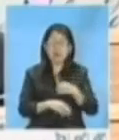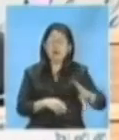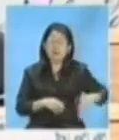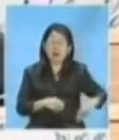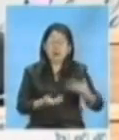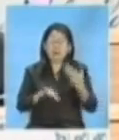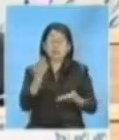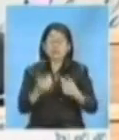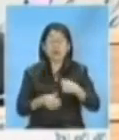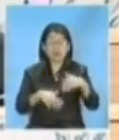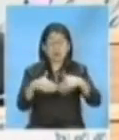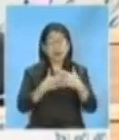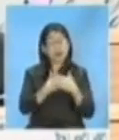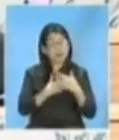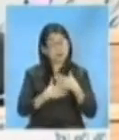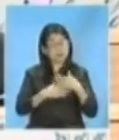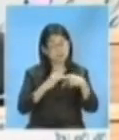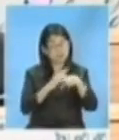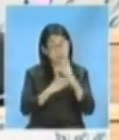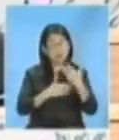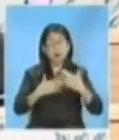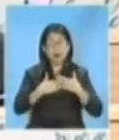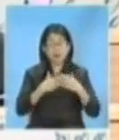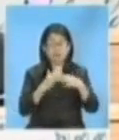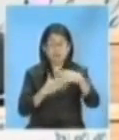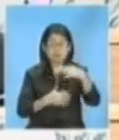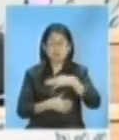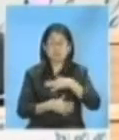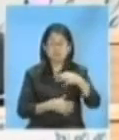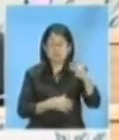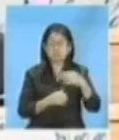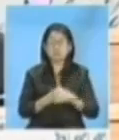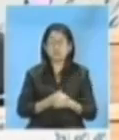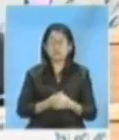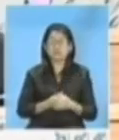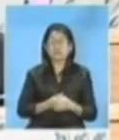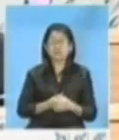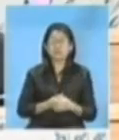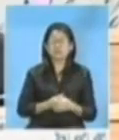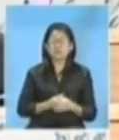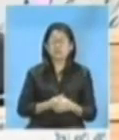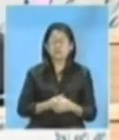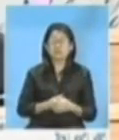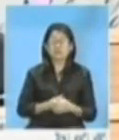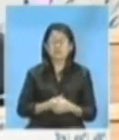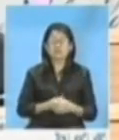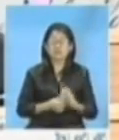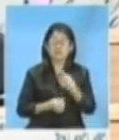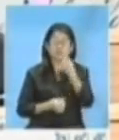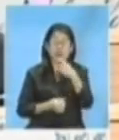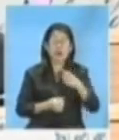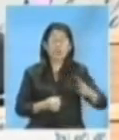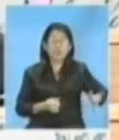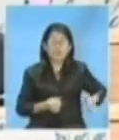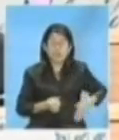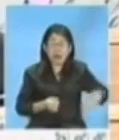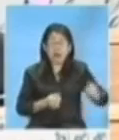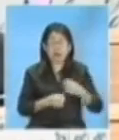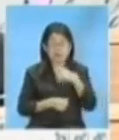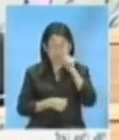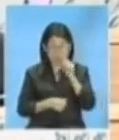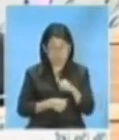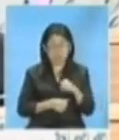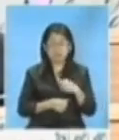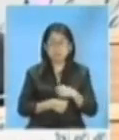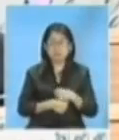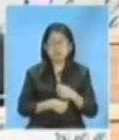งก็ได้แต่ผมยืนยันว่าคนพิษณุโลกเลือกคนที่ท่านเรียกว่าหมาว่าลงเข้ามาถึงท่านจะกล่าวหาผมเป็นหมาแต่ผมเชื่อว่าผมเป็นหม